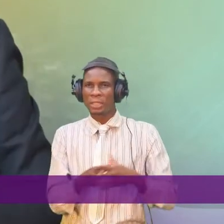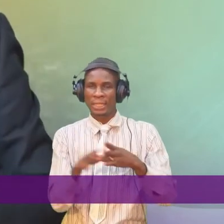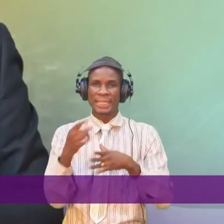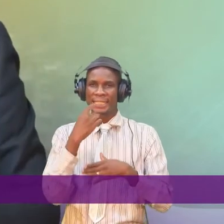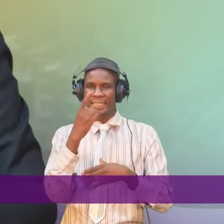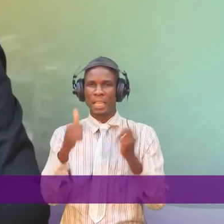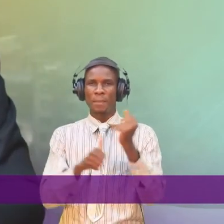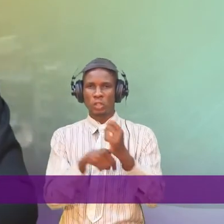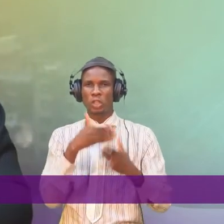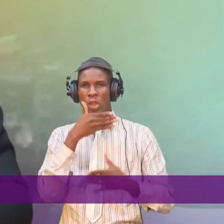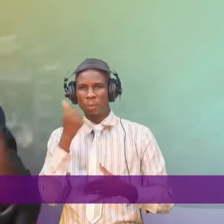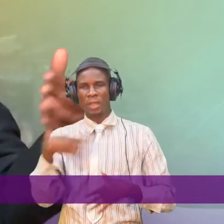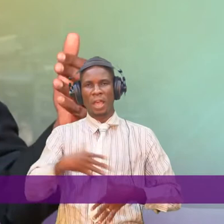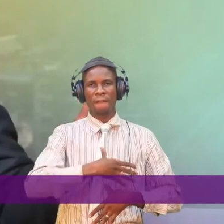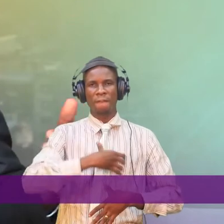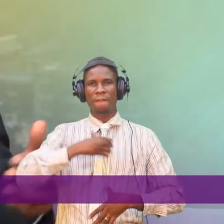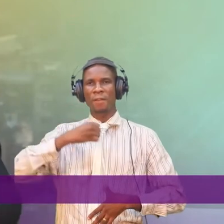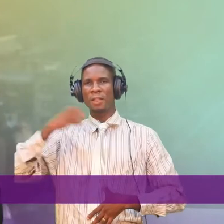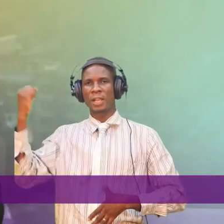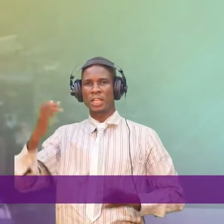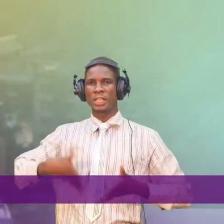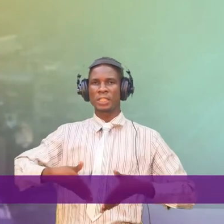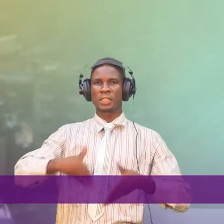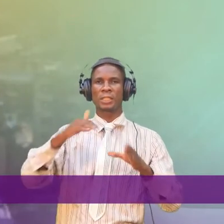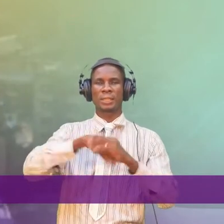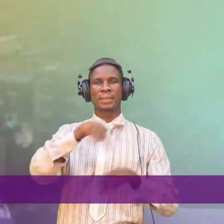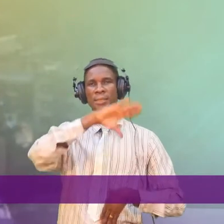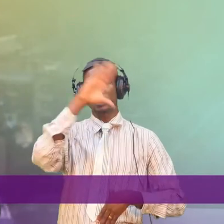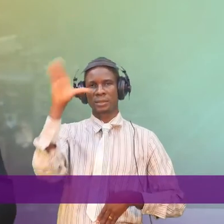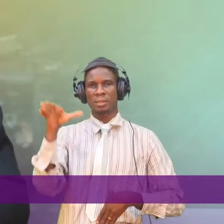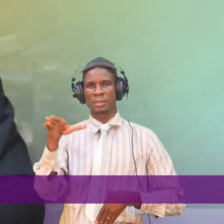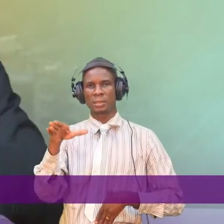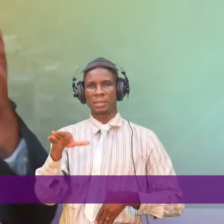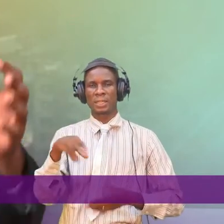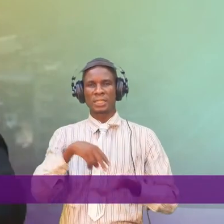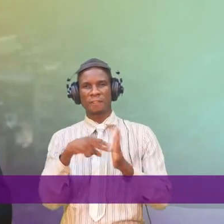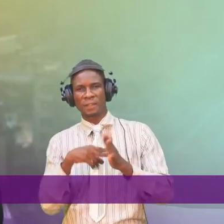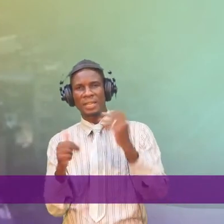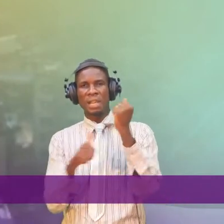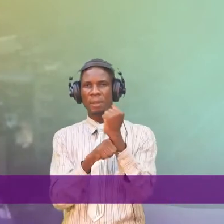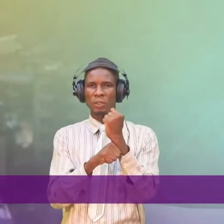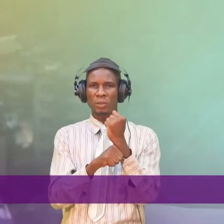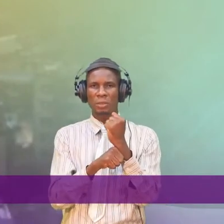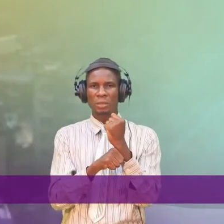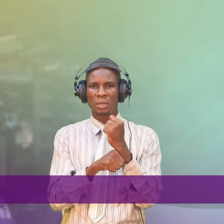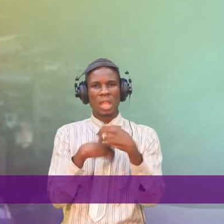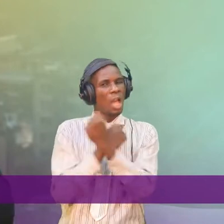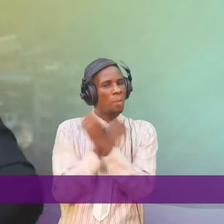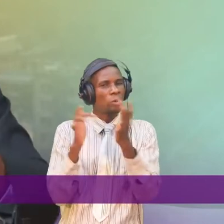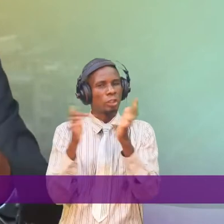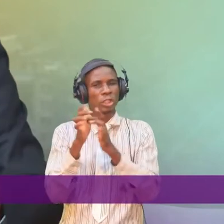56% ya Amerika wanasema mtu mzuri anaweza kupata nafasi yake kwenda mbinguni kwa njia yake.